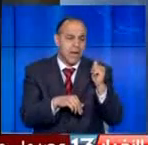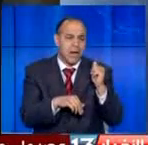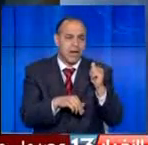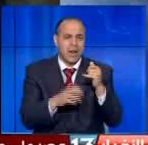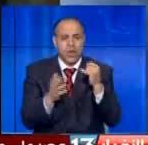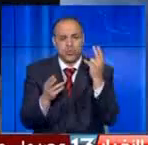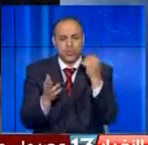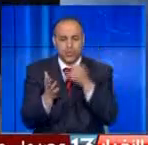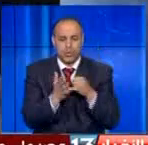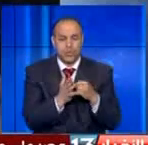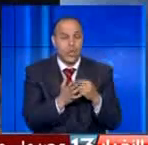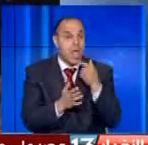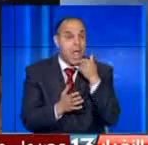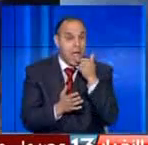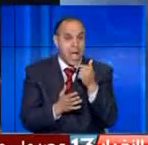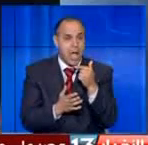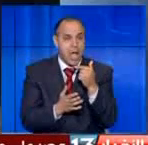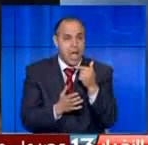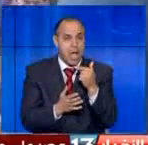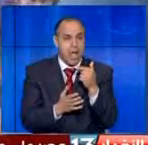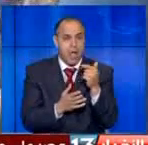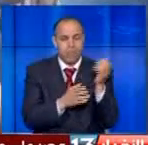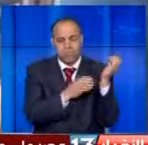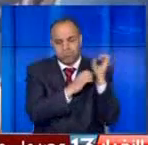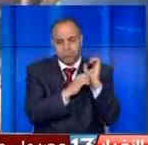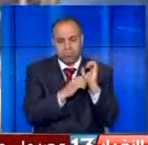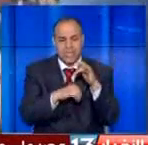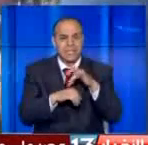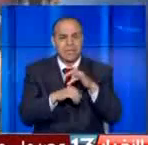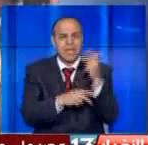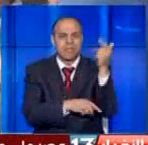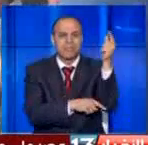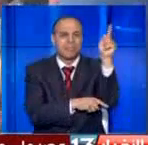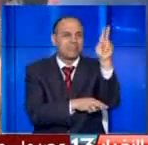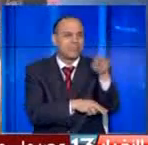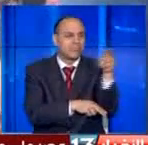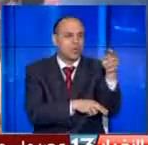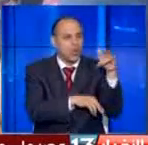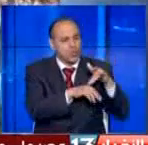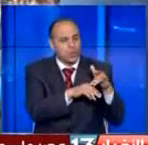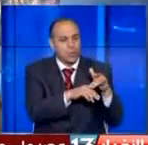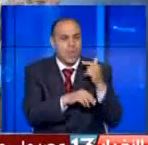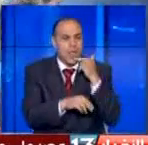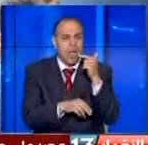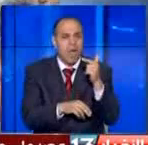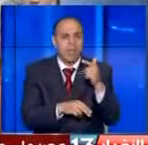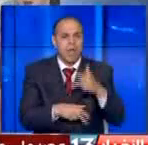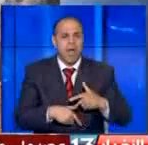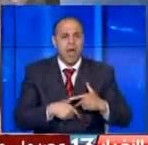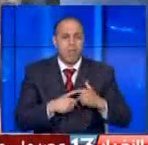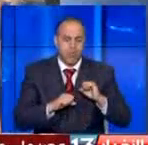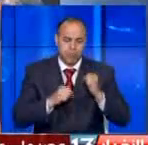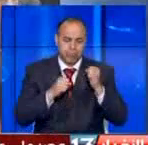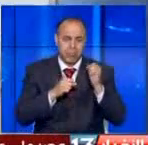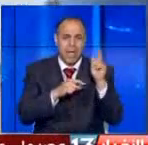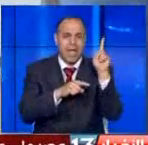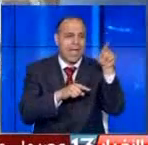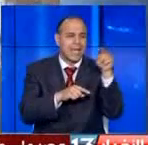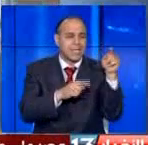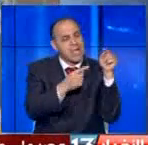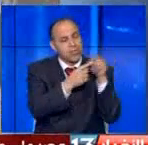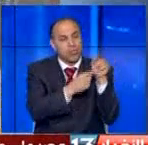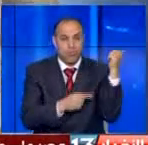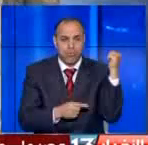طنطا والإسكندرية جراء تفجيرين استهدفا كنيستين، ليقبر ضحايا طنطا داخل الكنيسة